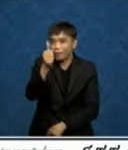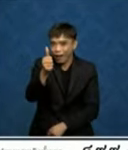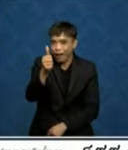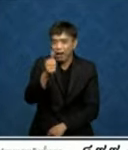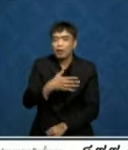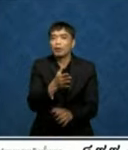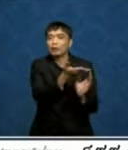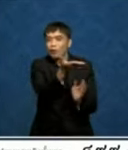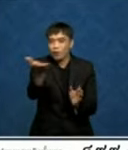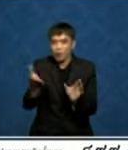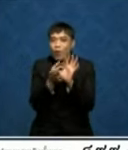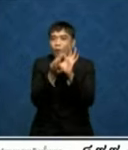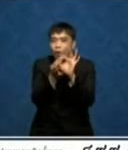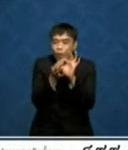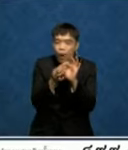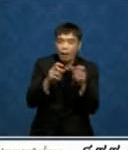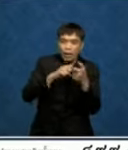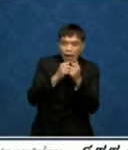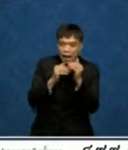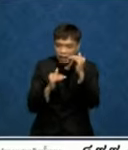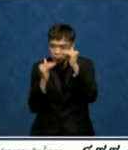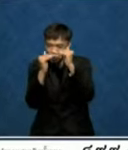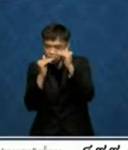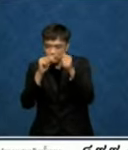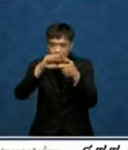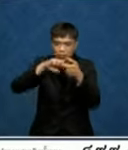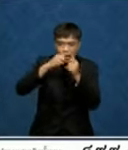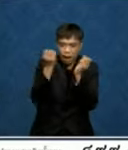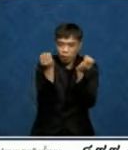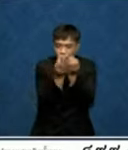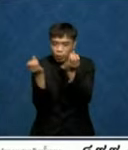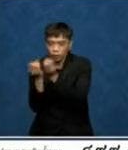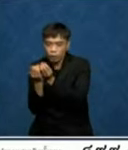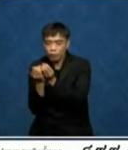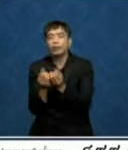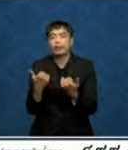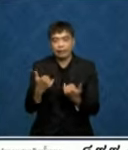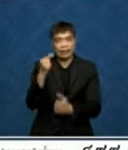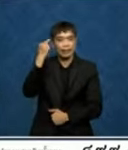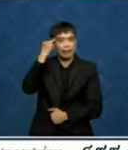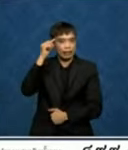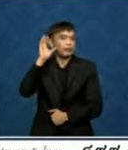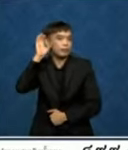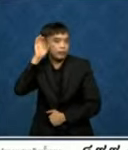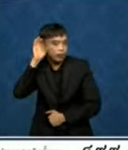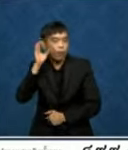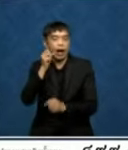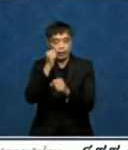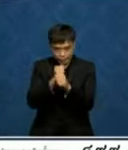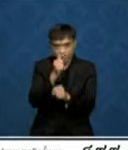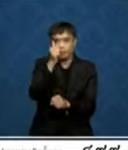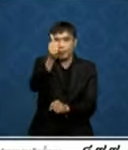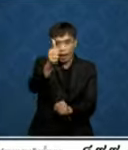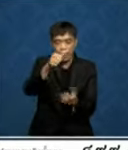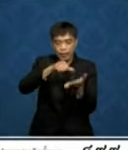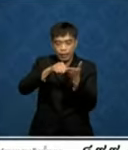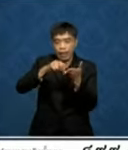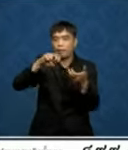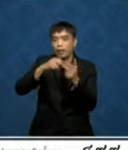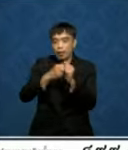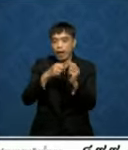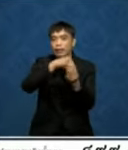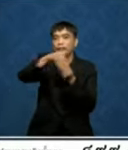เนี่ยเราจะสามารถแก้ไขปัญหาได้ด้วยการเจริญเติบโตทางเศรษฐกิจซึ่งนี่เป็นหลักปรัชญาซึ่งเรายึดถือและเราเชื่อมั่นว่าจะสามารถเดินหน้าได้ตาม